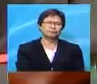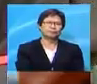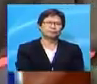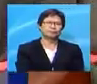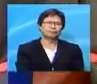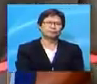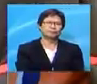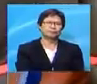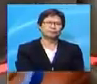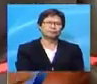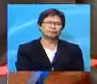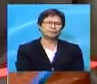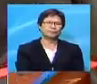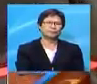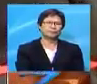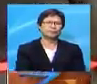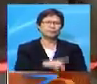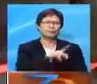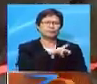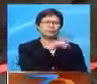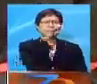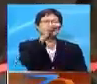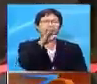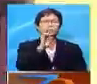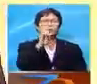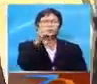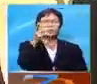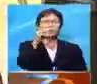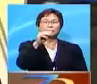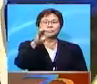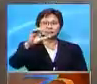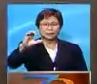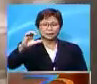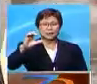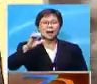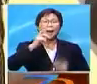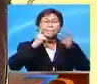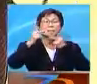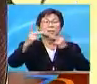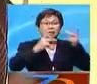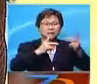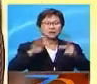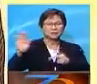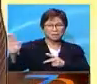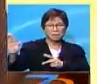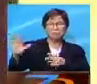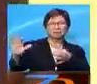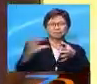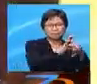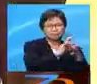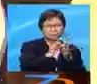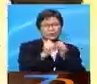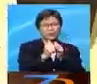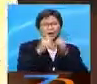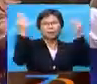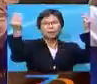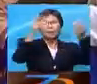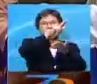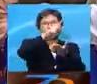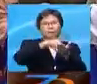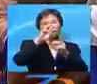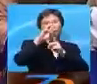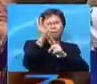banyak sementara itu ketua pegawai eksekutif KMC zabid Abdul Razak berkata pihaknya bekerjasama dengan Majlis pusat